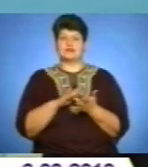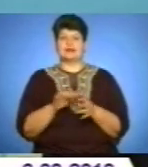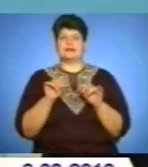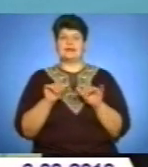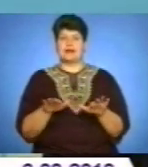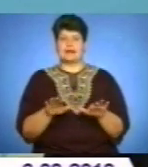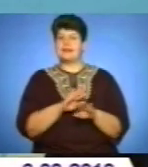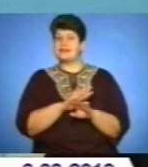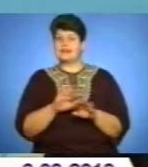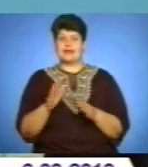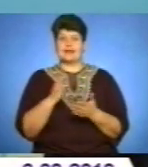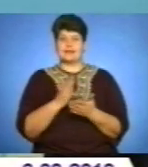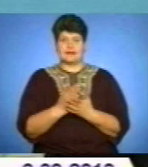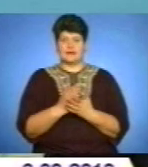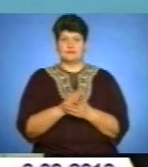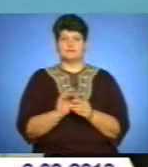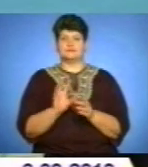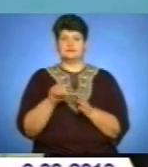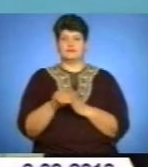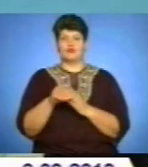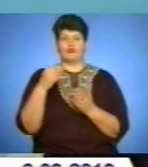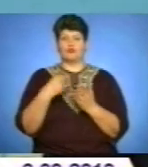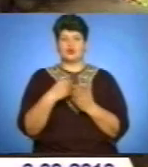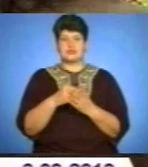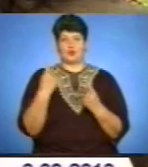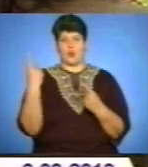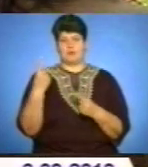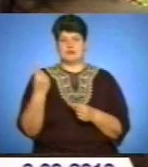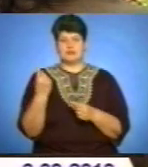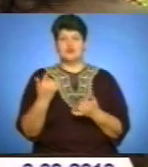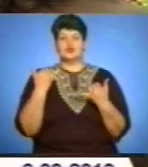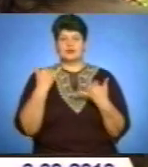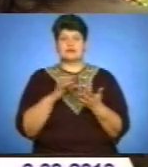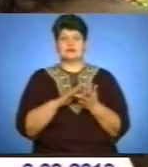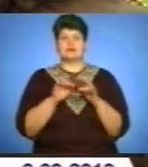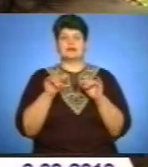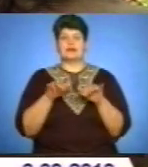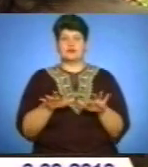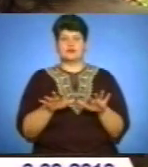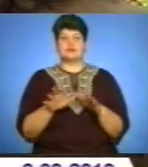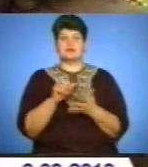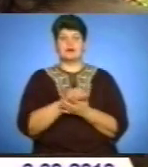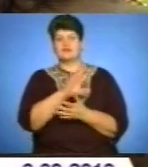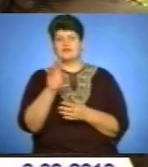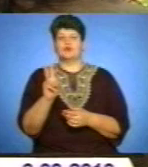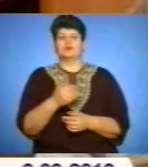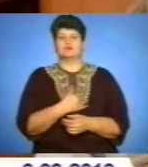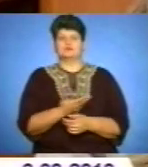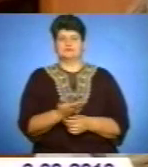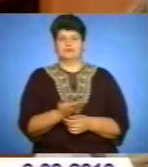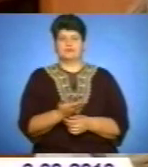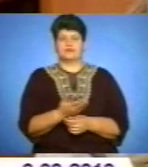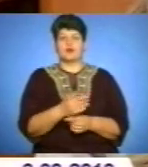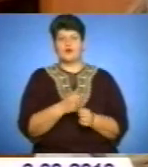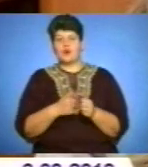діяльності, не потрапляють у бюджет області. Нині екскурсійною діяльністю займаються усі, кому завгодно.